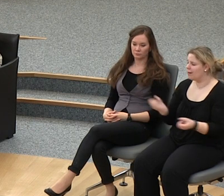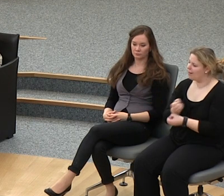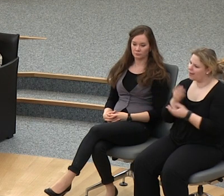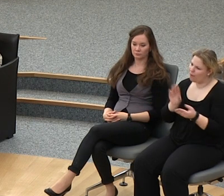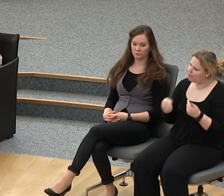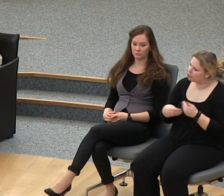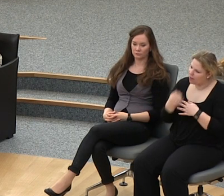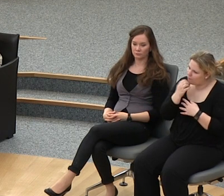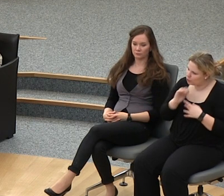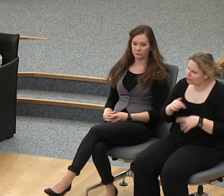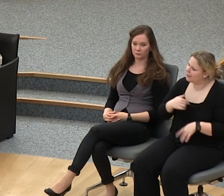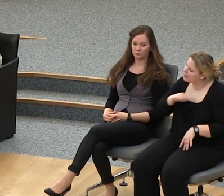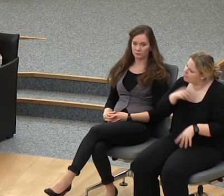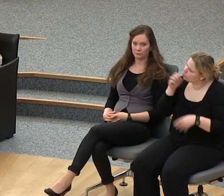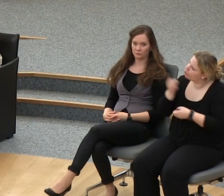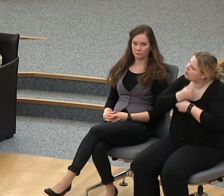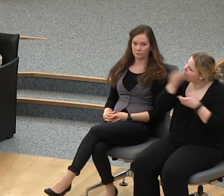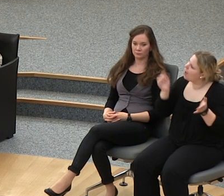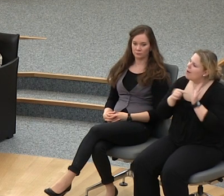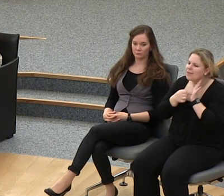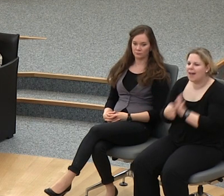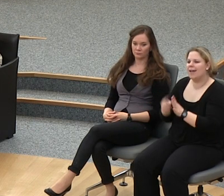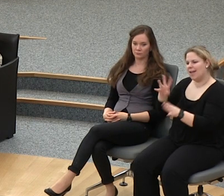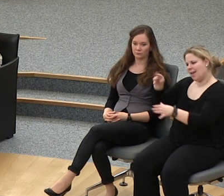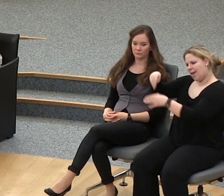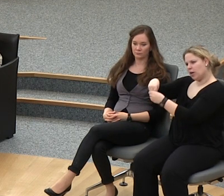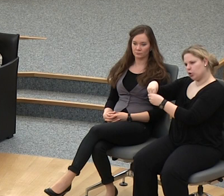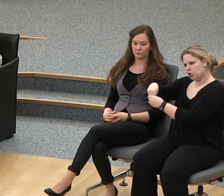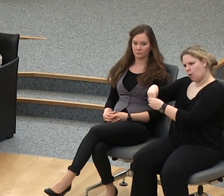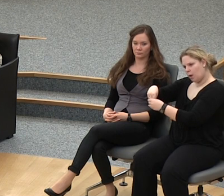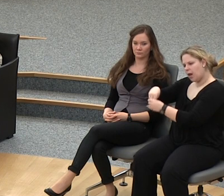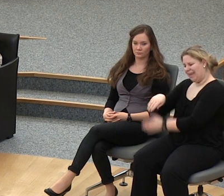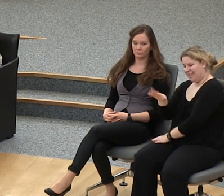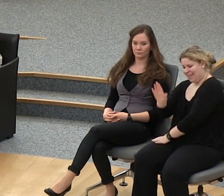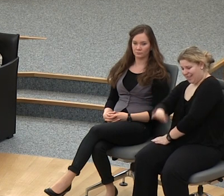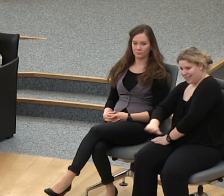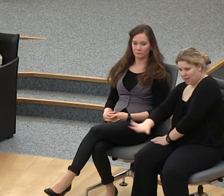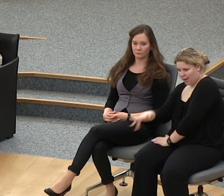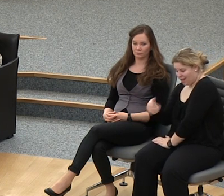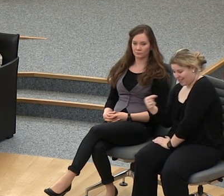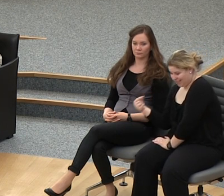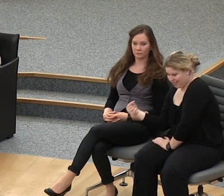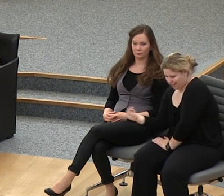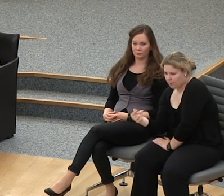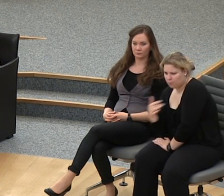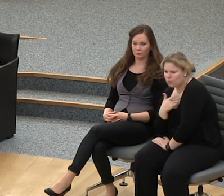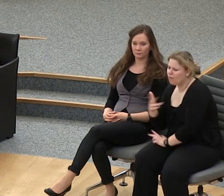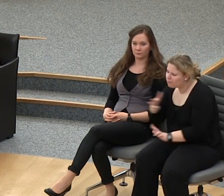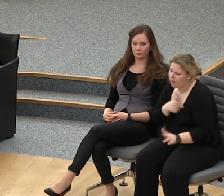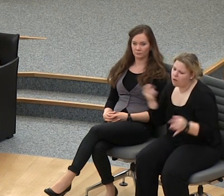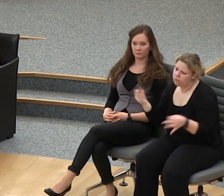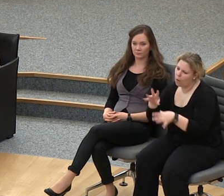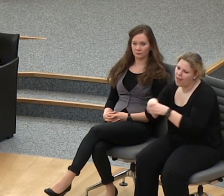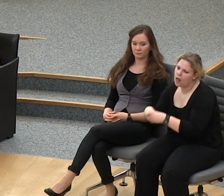warum Inklusion auch für die betroffenen Kinder etwas sehr Richtiges und Notwendiges